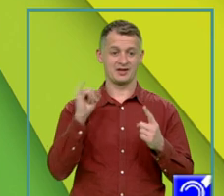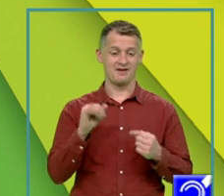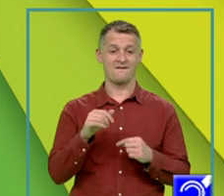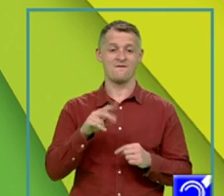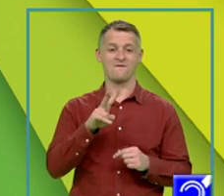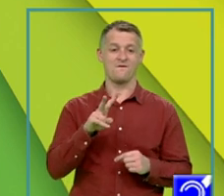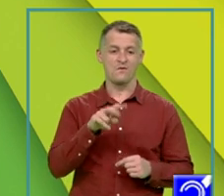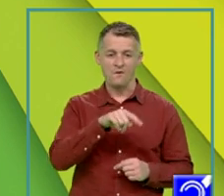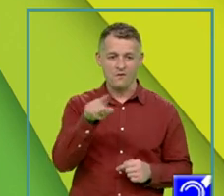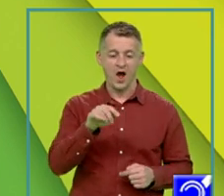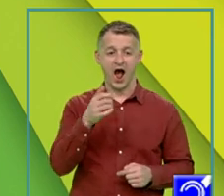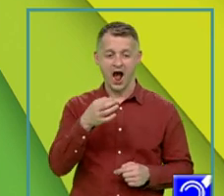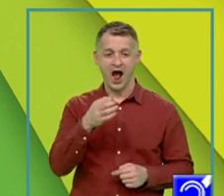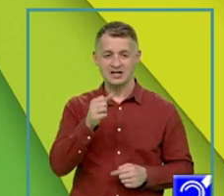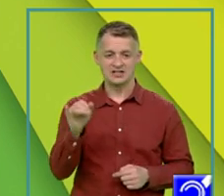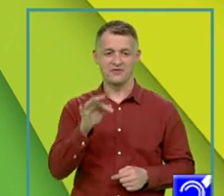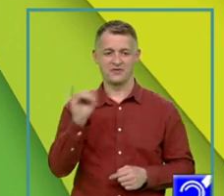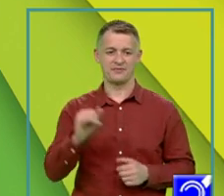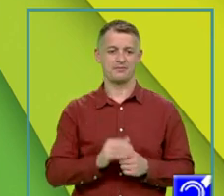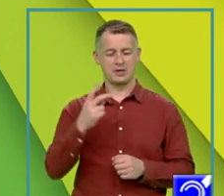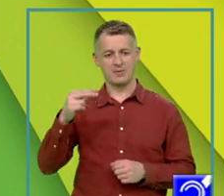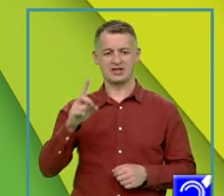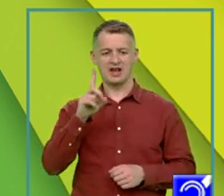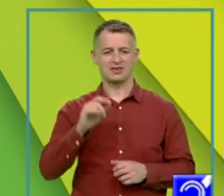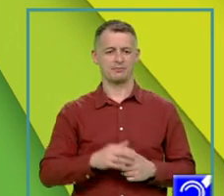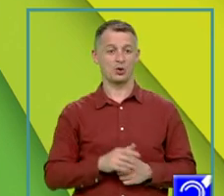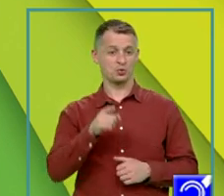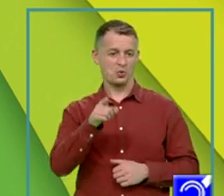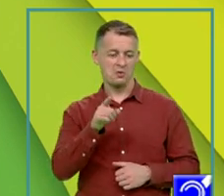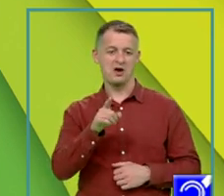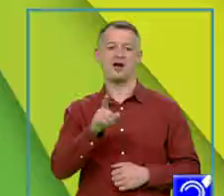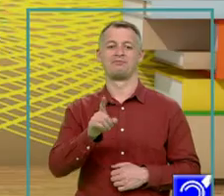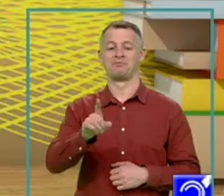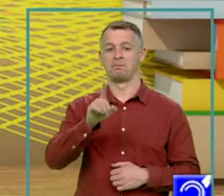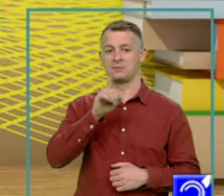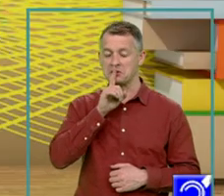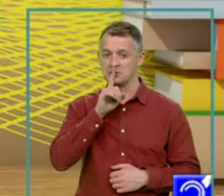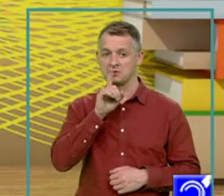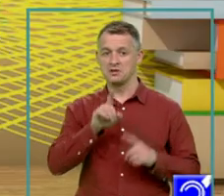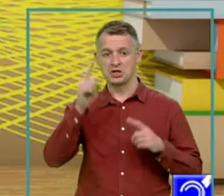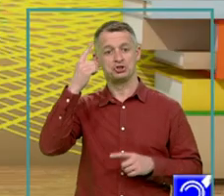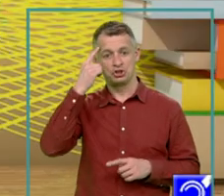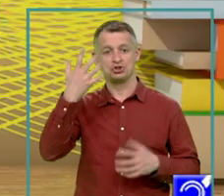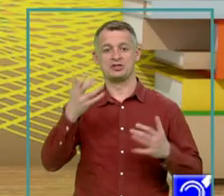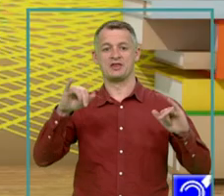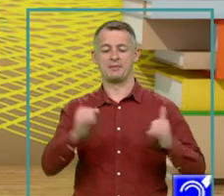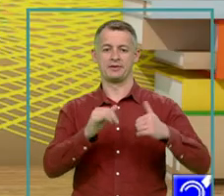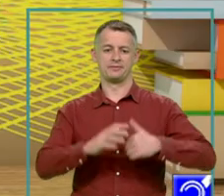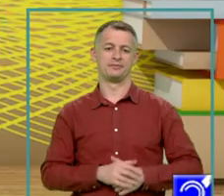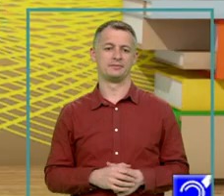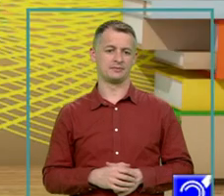ați fi mai departe la punctul d tu ai tot ce dacă ai știi ce sa întâmplat